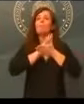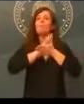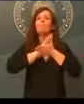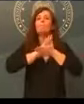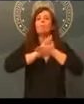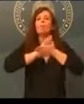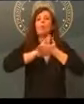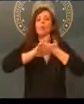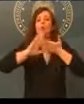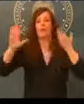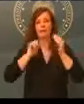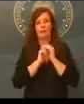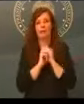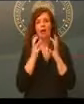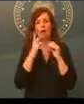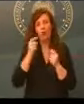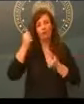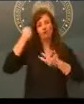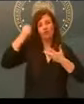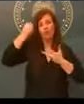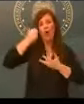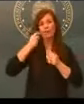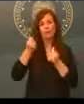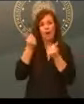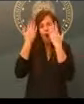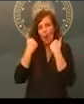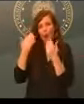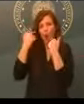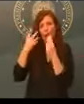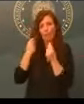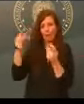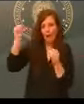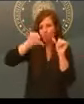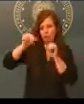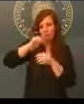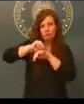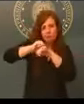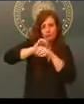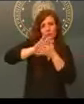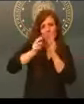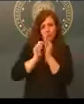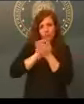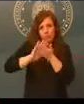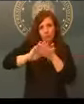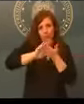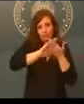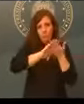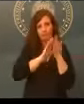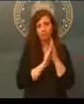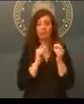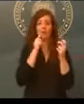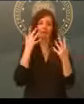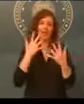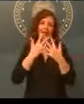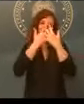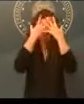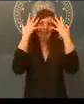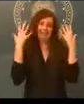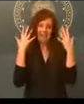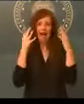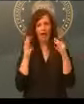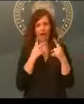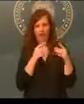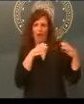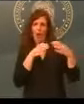comprare prodotti igienizzanti. È evidente che sulla base delle indicazioni che il Comitato Tecnico